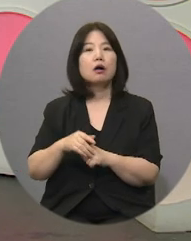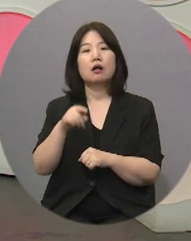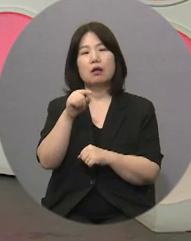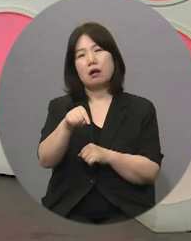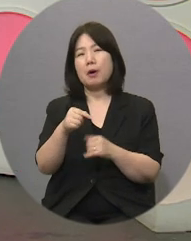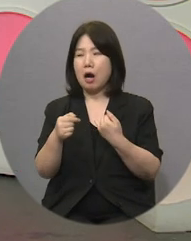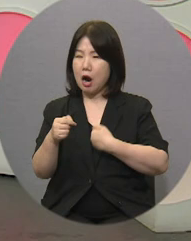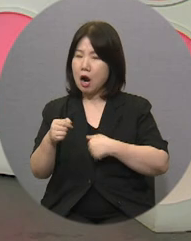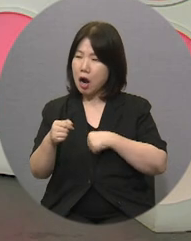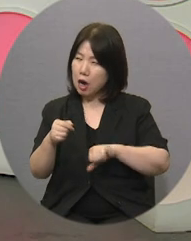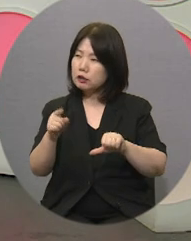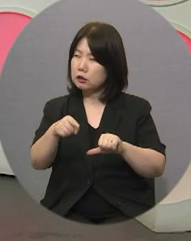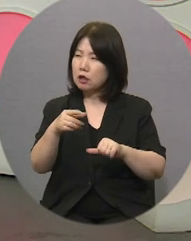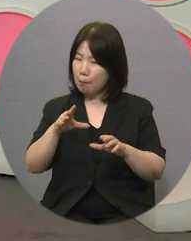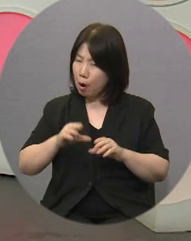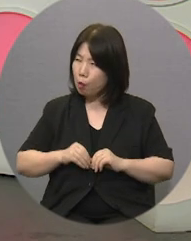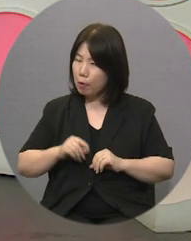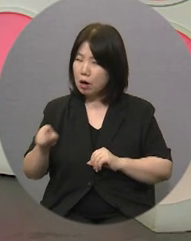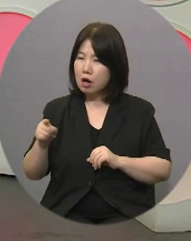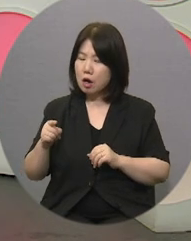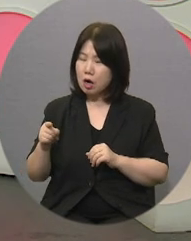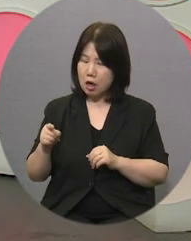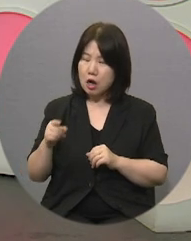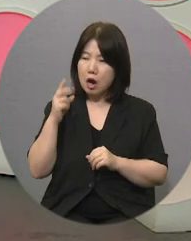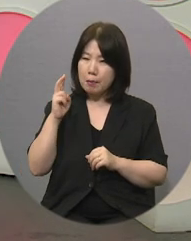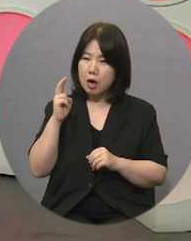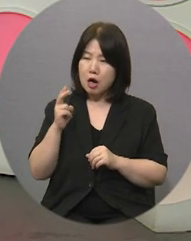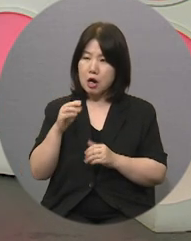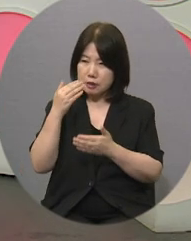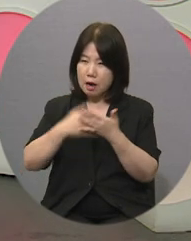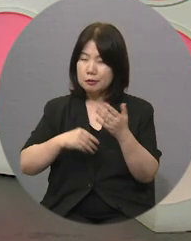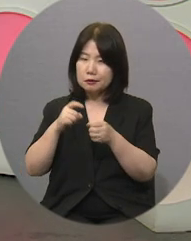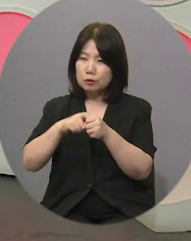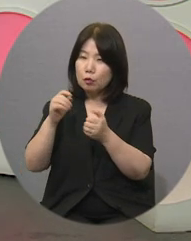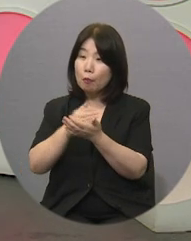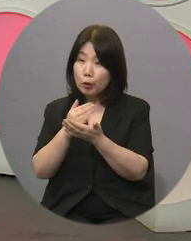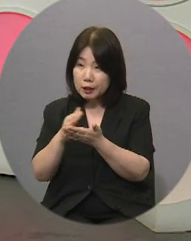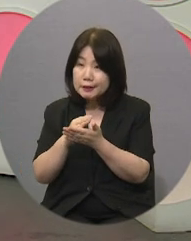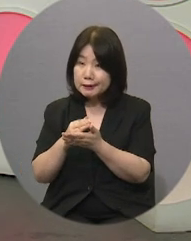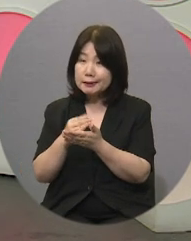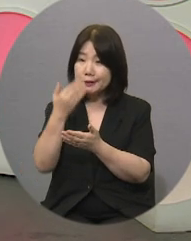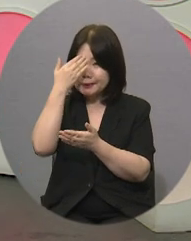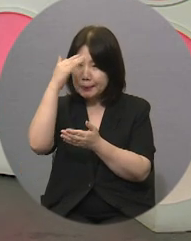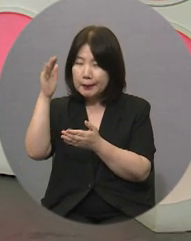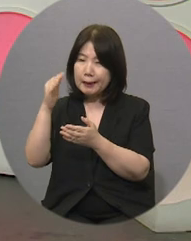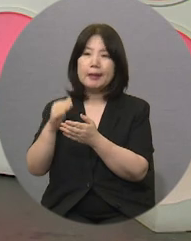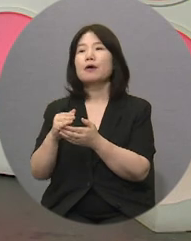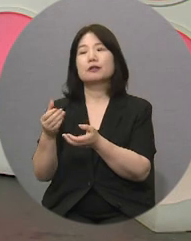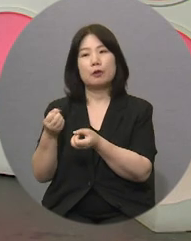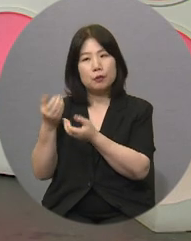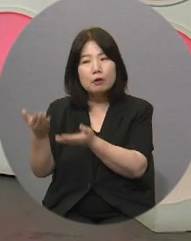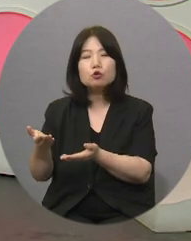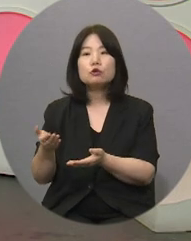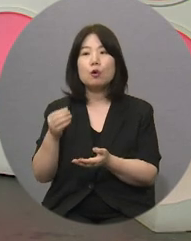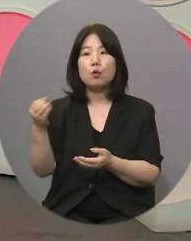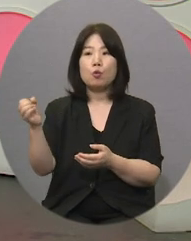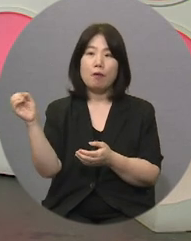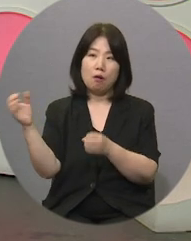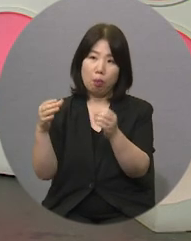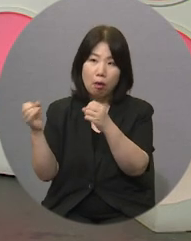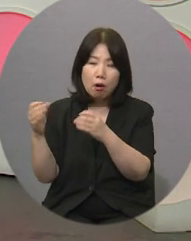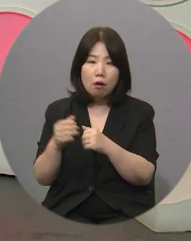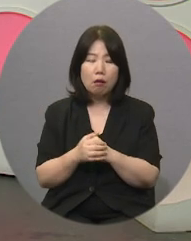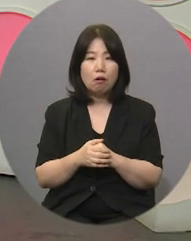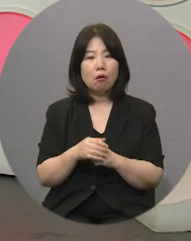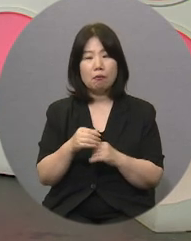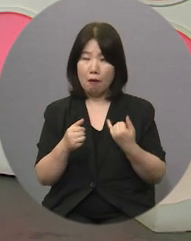배가 고플까 봐 열쇠를 건네주며 남은 떡볶이를 떨이 한다고 얘기를 했는데